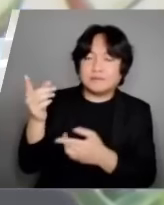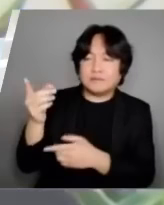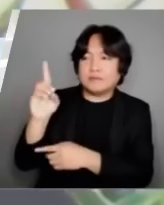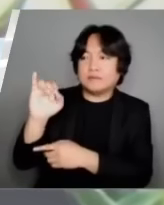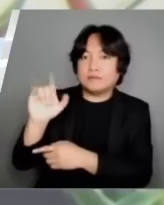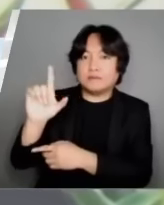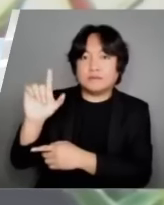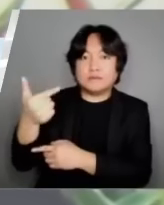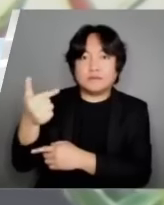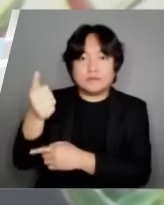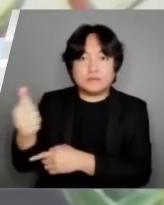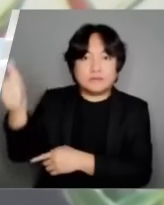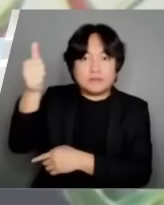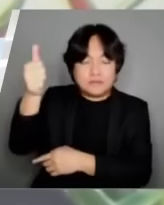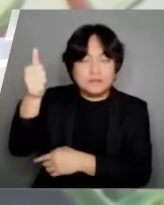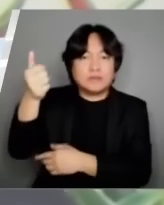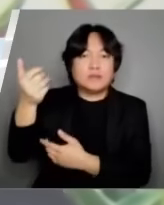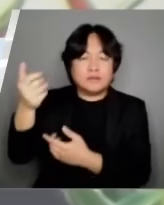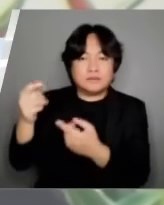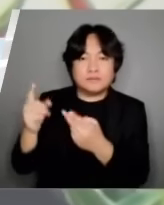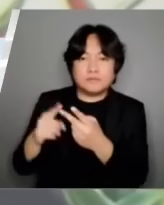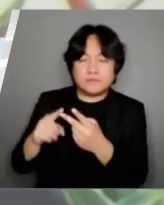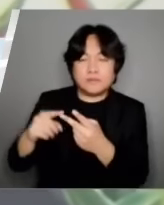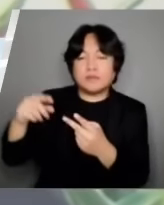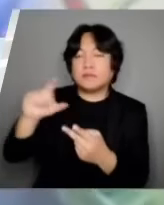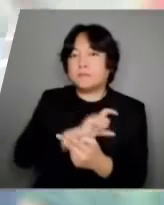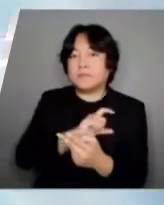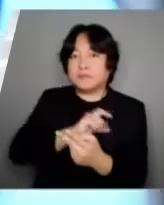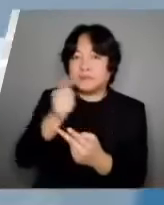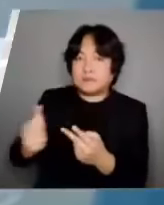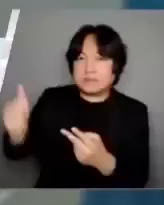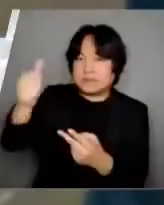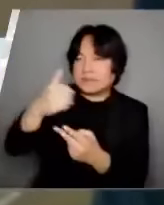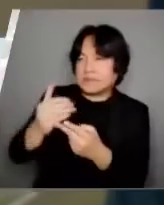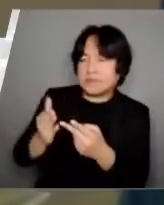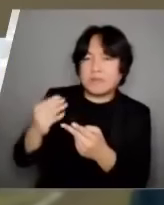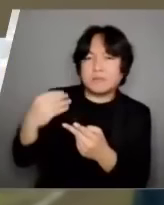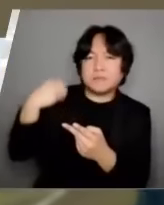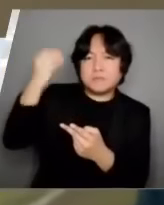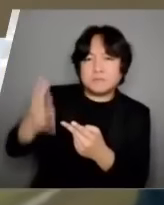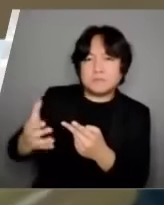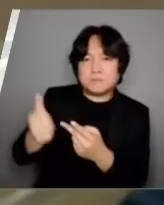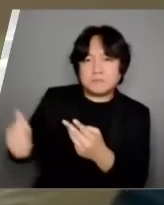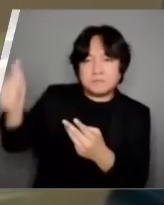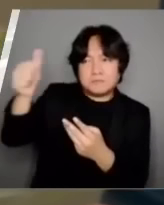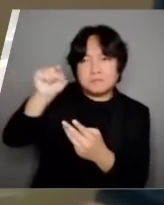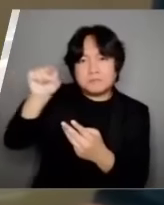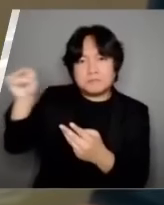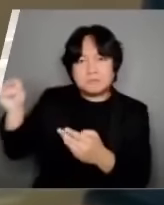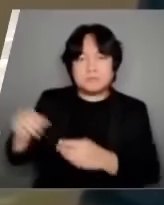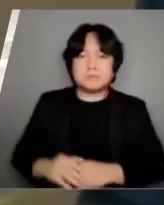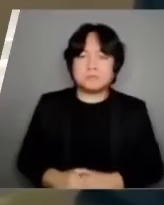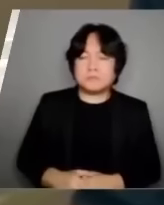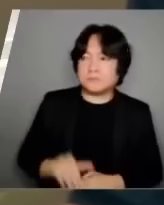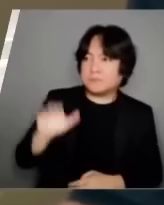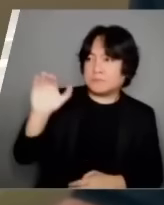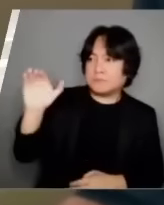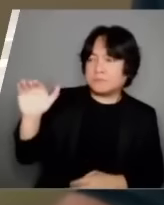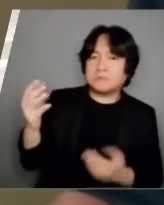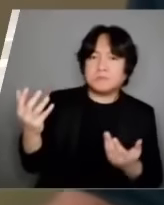PNP Chief Romel Francisco Marbel at ilan pang opisyal. Ang essence lang doon is pinapakontempt po